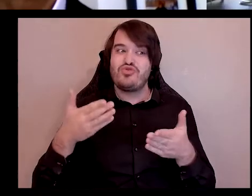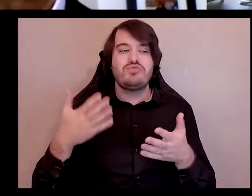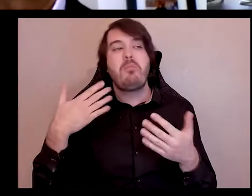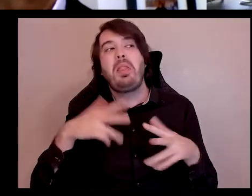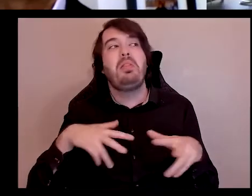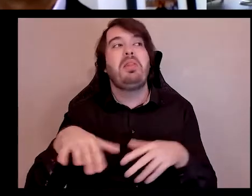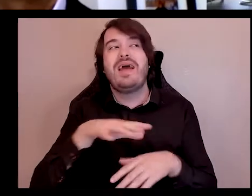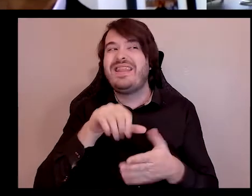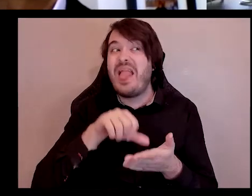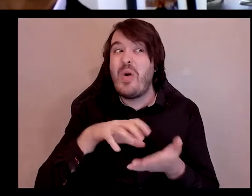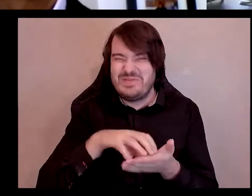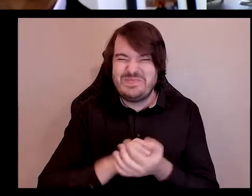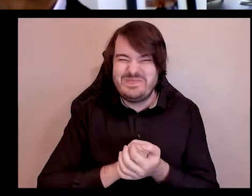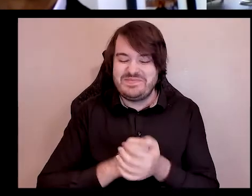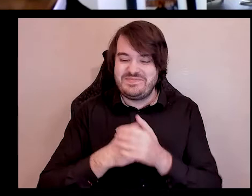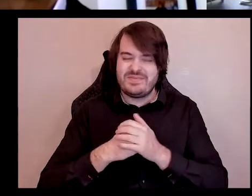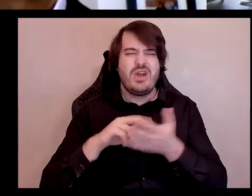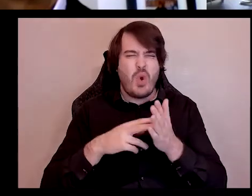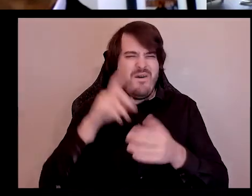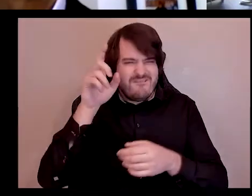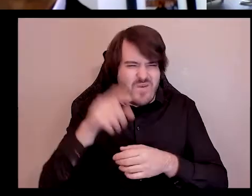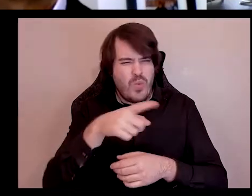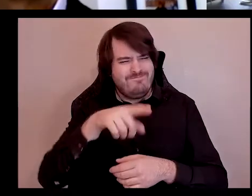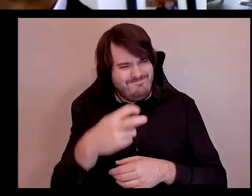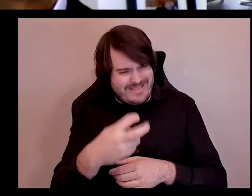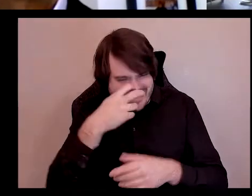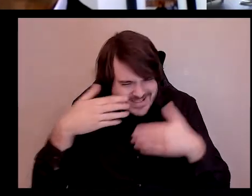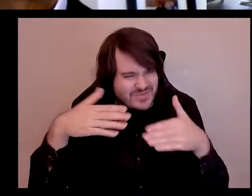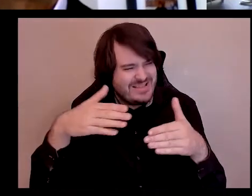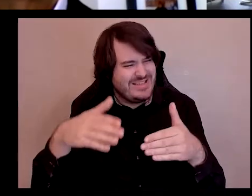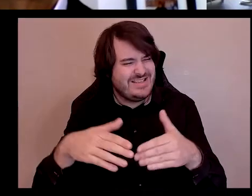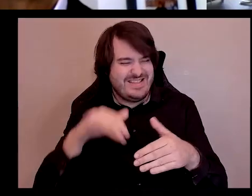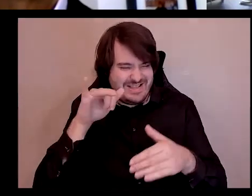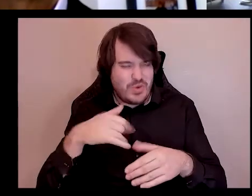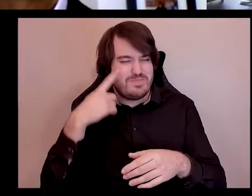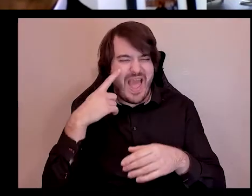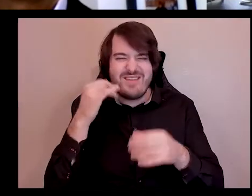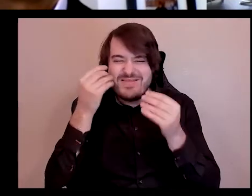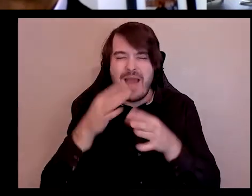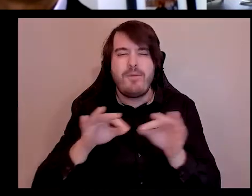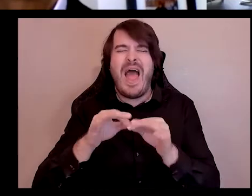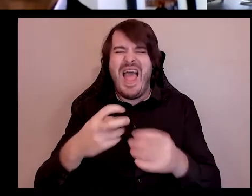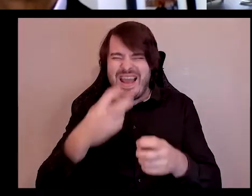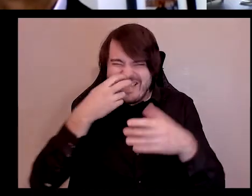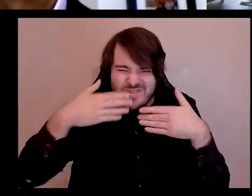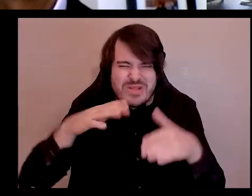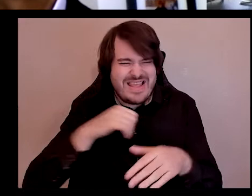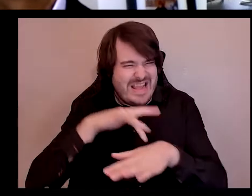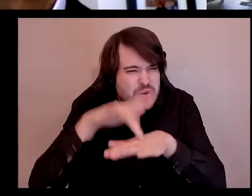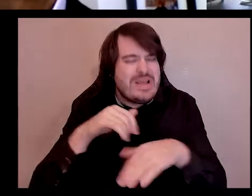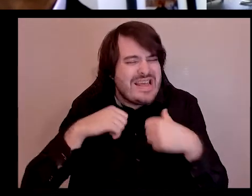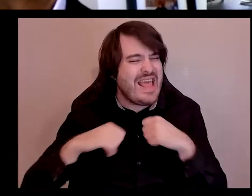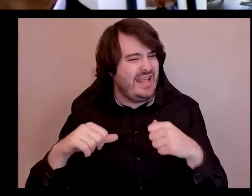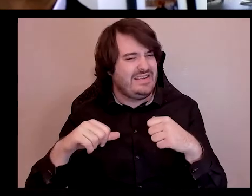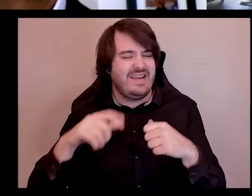On serait surpris de le voir. Je pense qu'il y en a qui vont avoir des belles surprises aujourd'hui en se promenant dans le salon. Oui, tout à